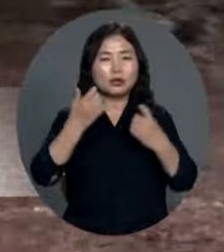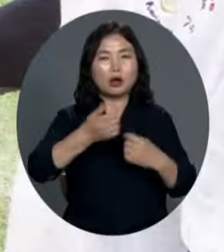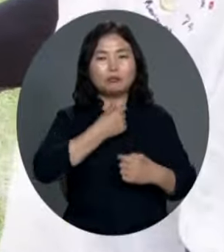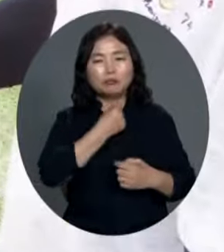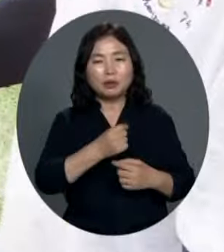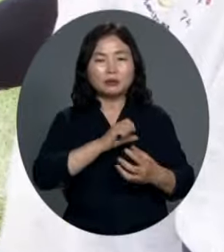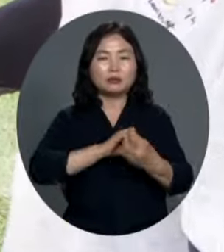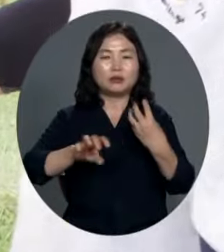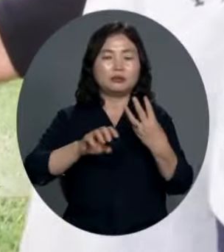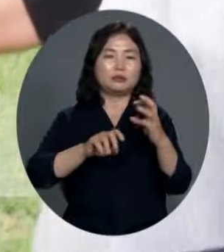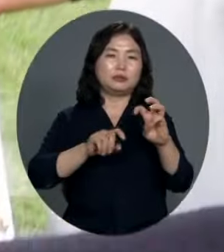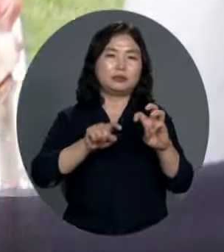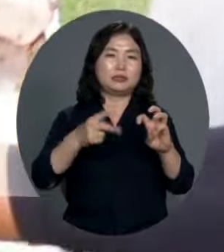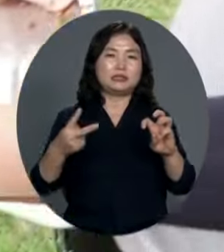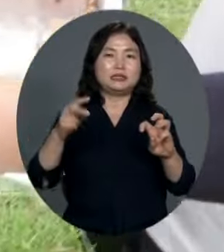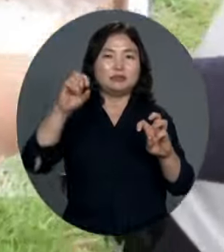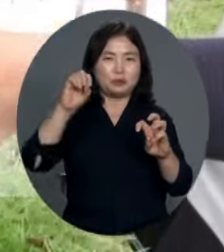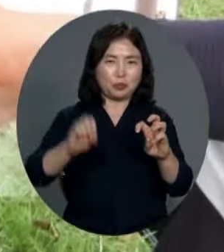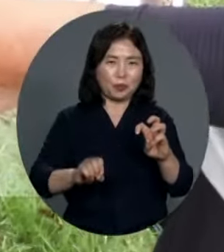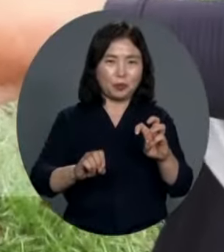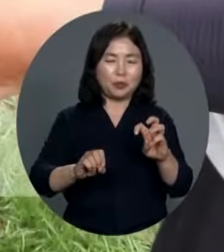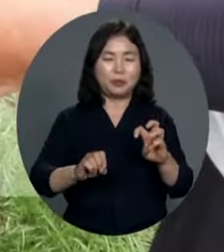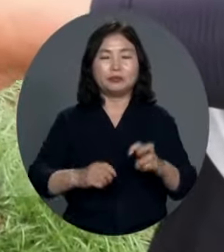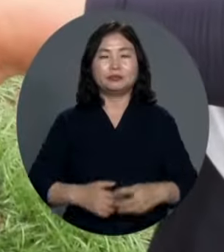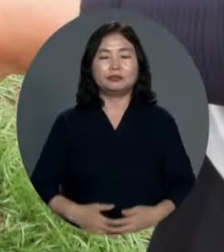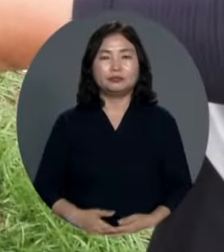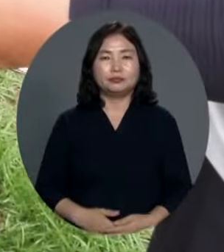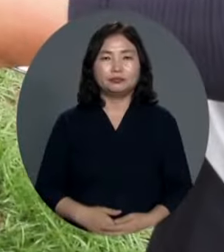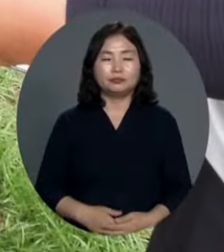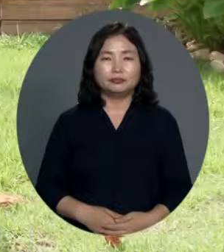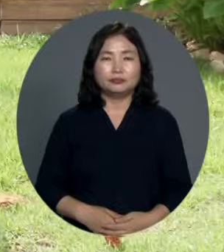응이 30.2% 한으로